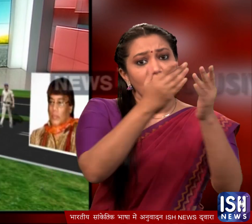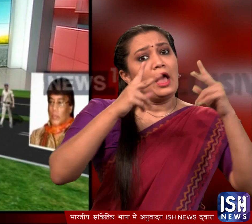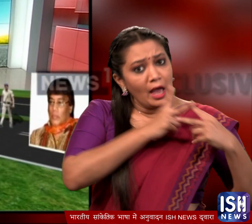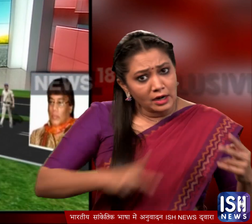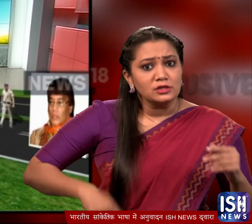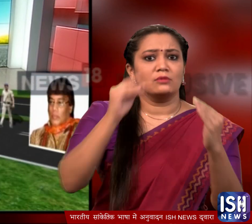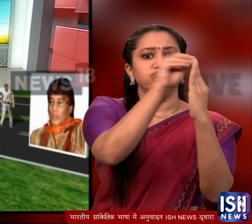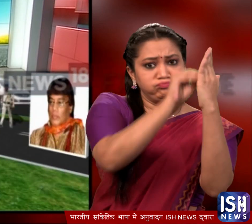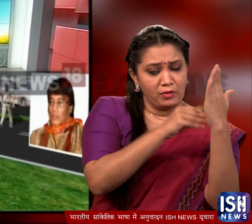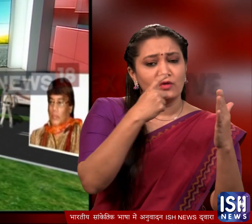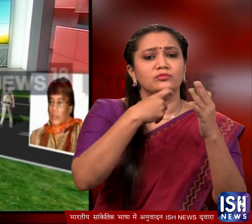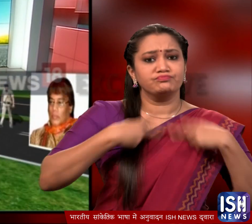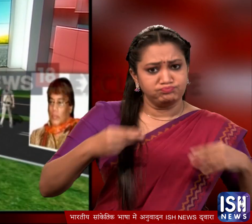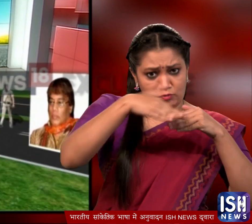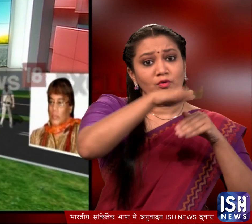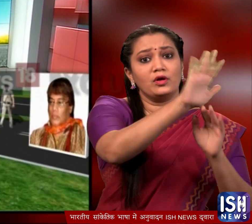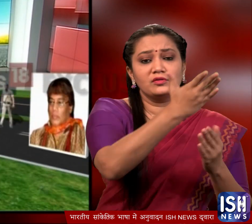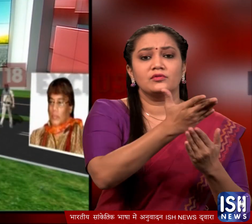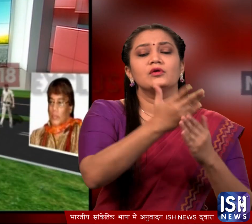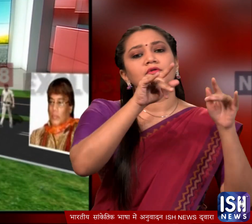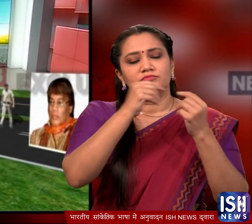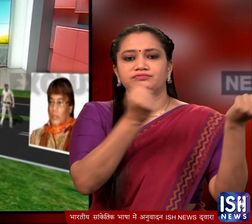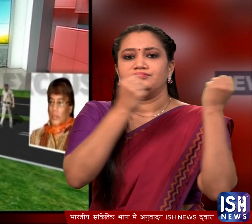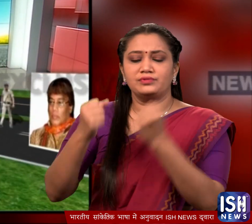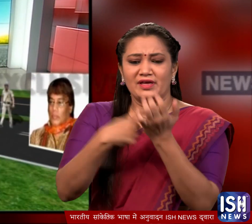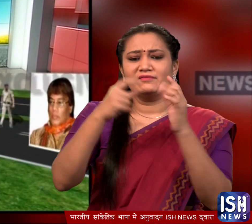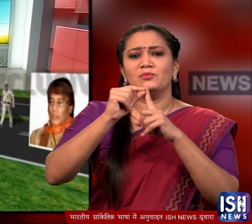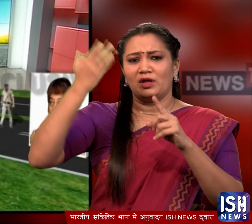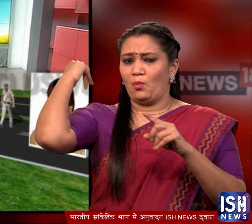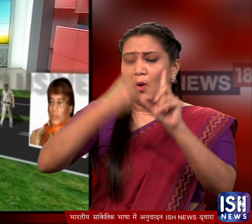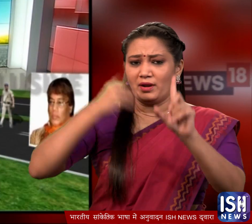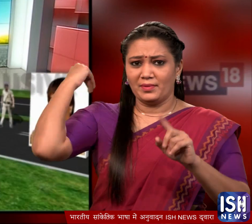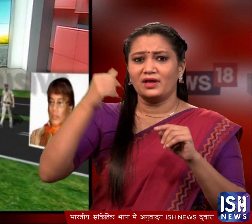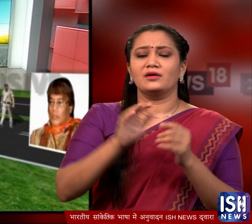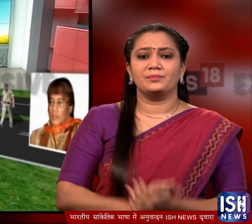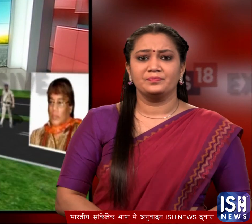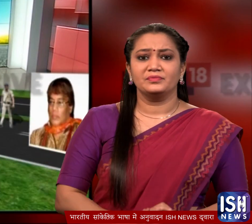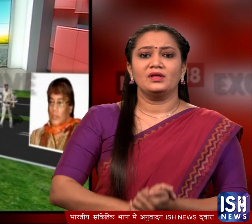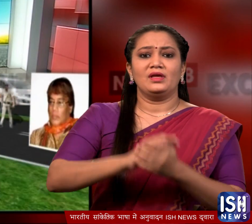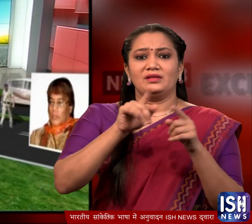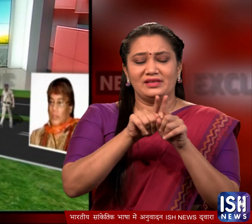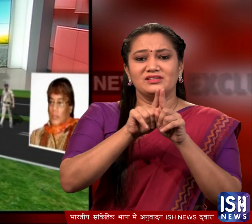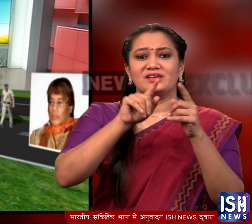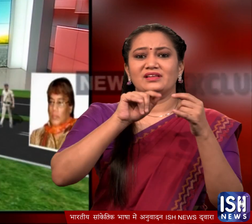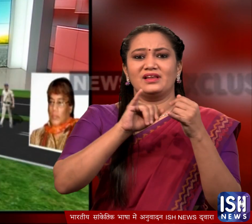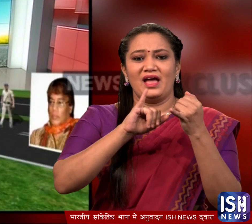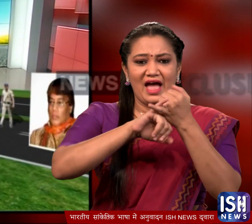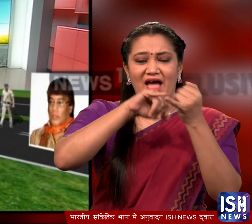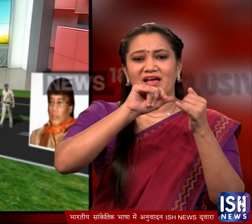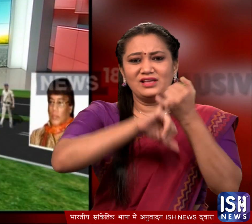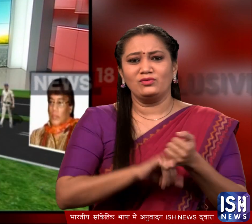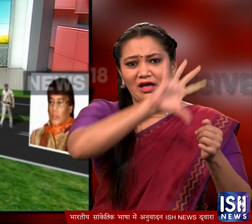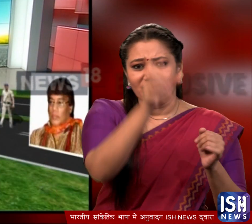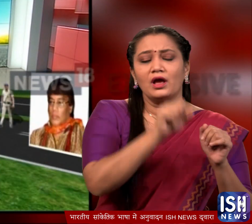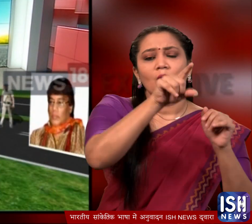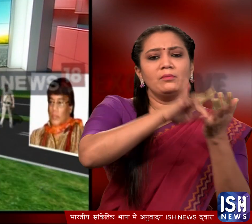संगीन मामले दर्ज हैं और वहां उसके खिलाफ कोर्ट में सुनवाई चल रही है। रवि पुजारी को पिछले साल पश्चिम अफ्रीकी देश सेनेगल से भारत लाया गया था और तब से वो बेंगलुरु